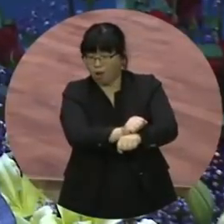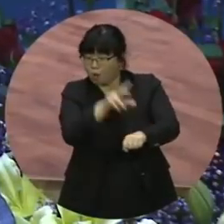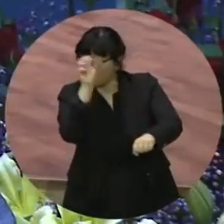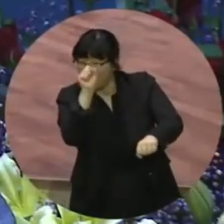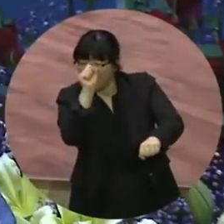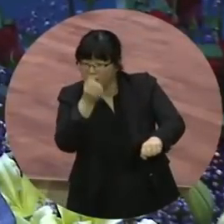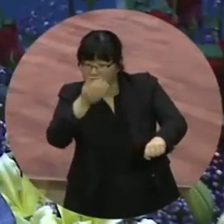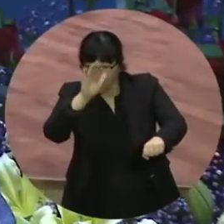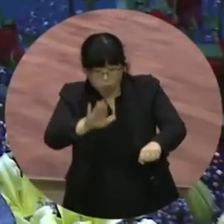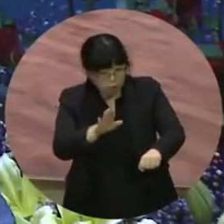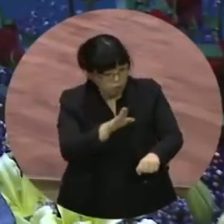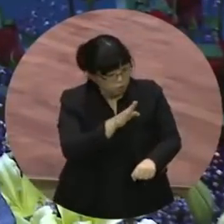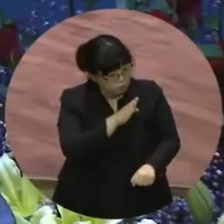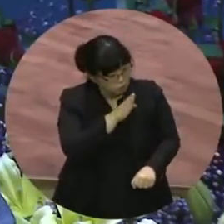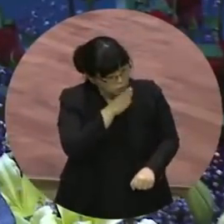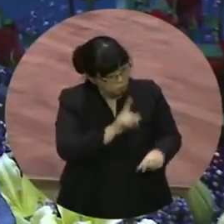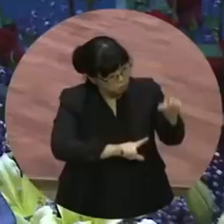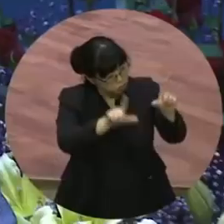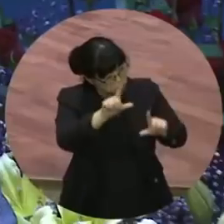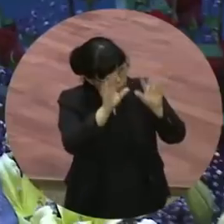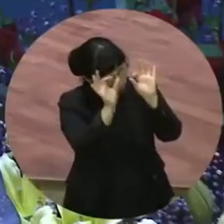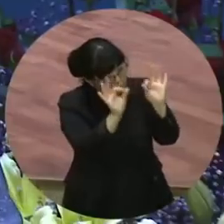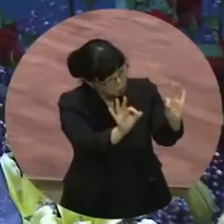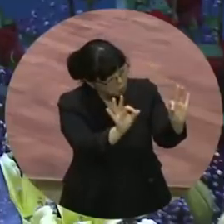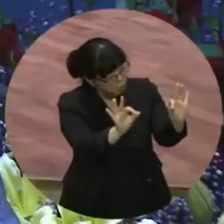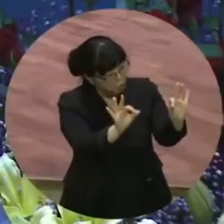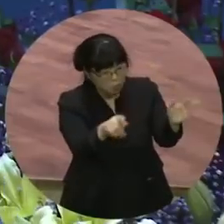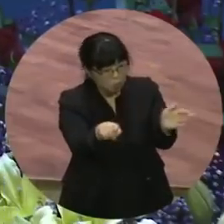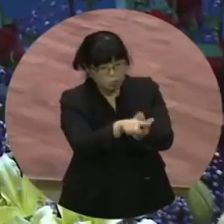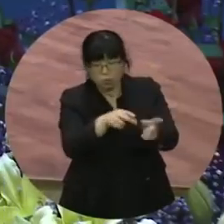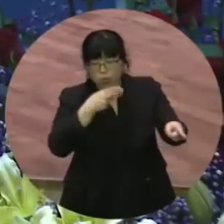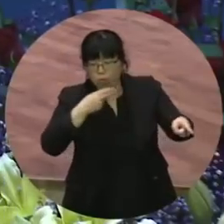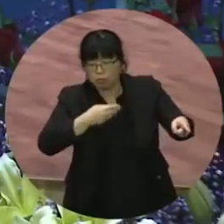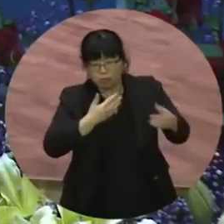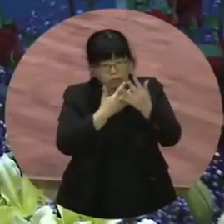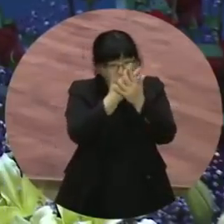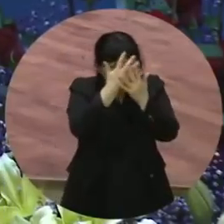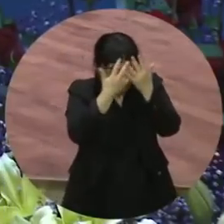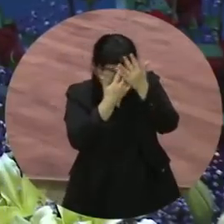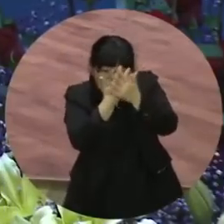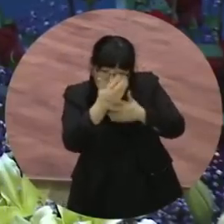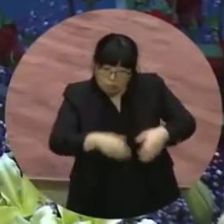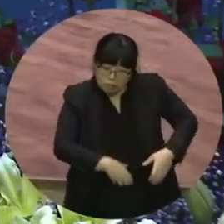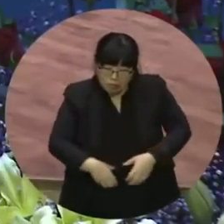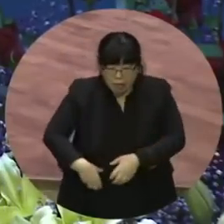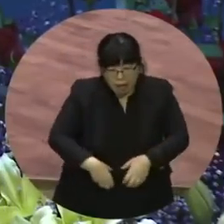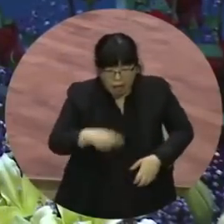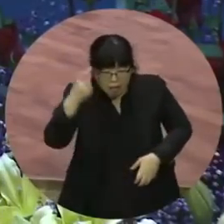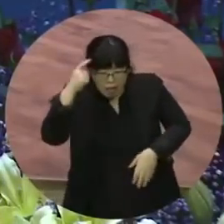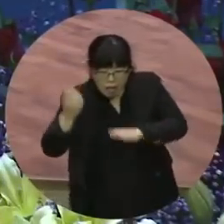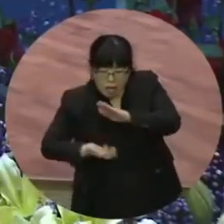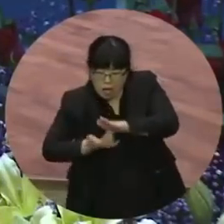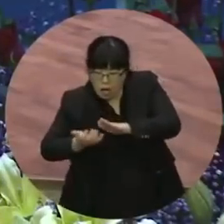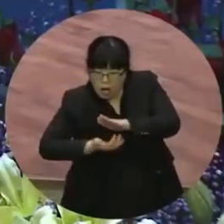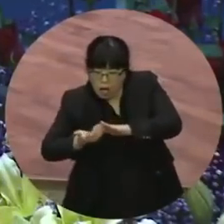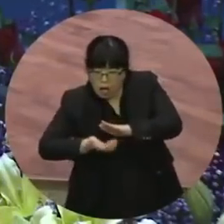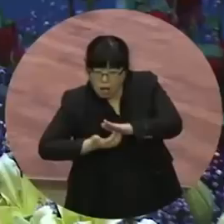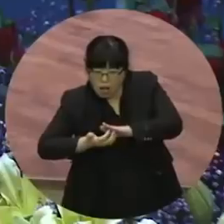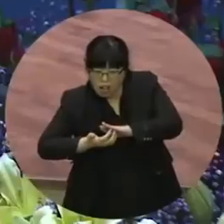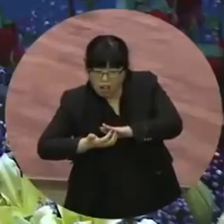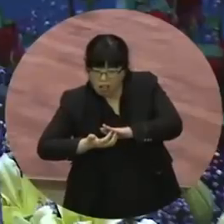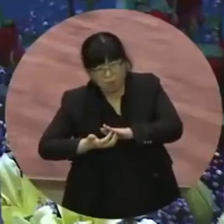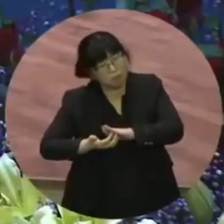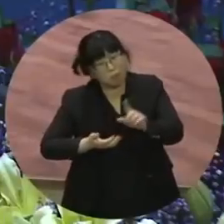없어요. 싹싹 머리 굴리고 그냥 엄만 앞뒤 계산 다 하고 이런 사람 뭐냐? 영적 체험 못해하는